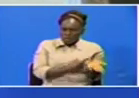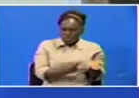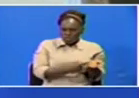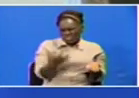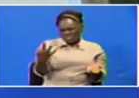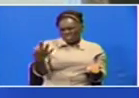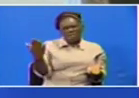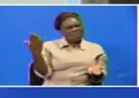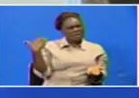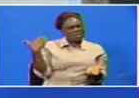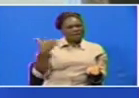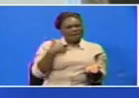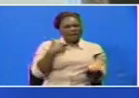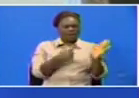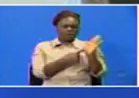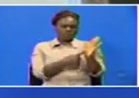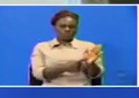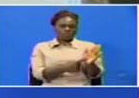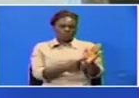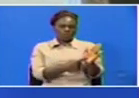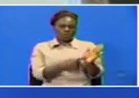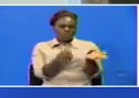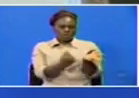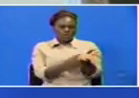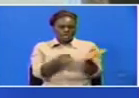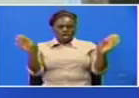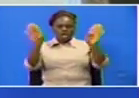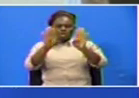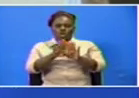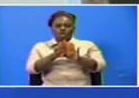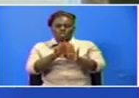hivi nilikuwa na show huko, kwa at least nilianza na Uganda kufunga mwaka.